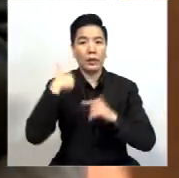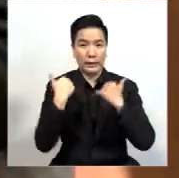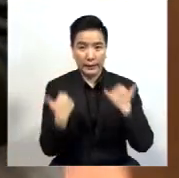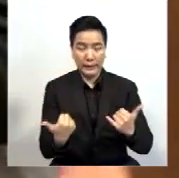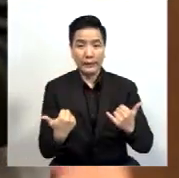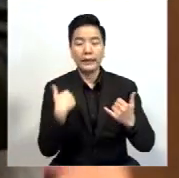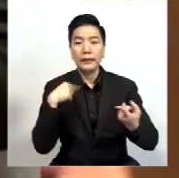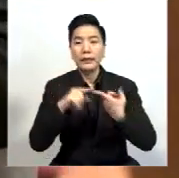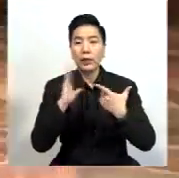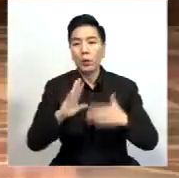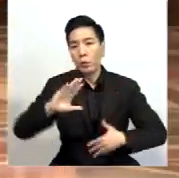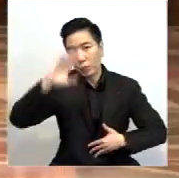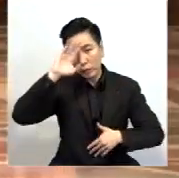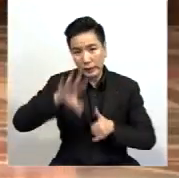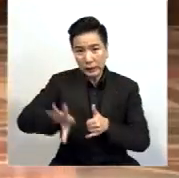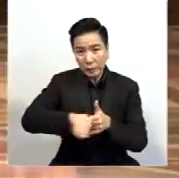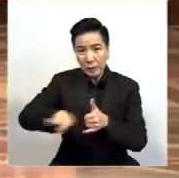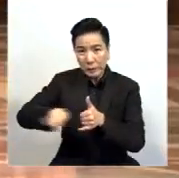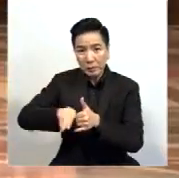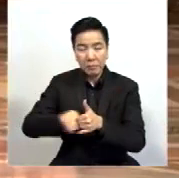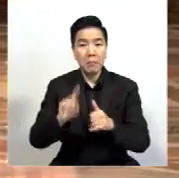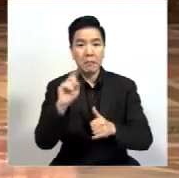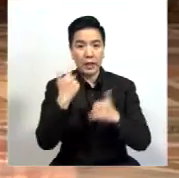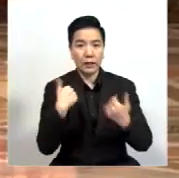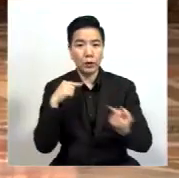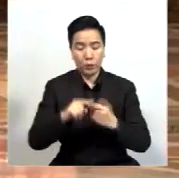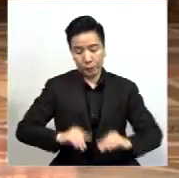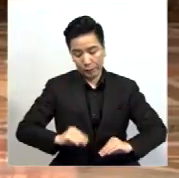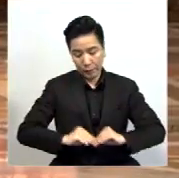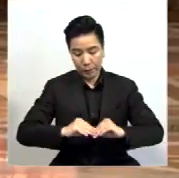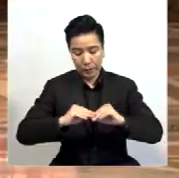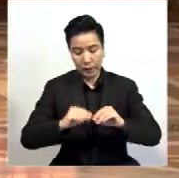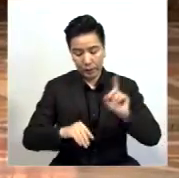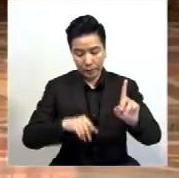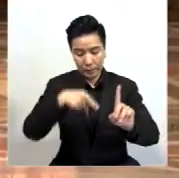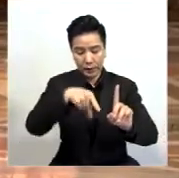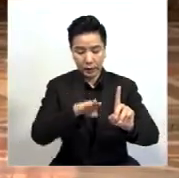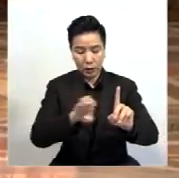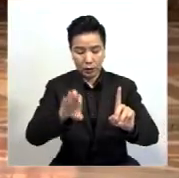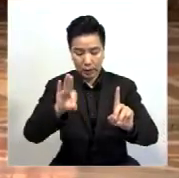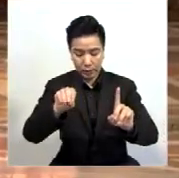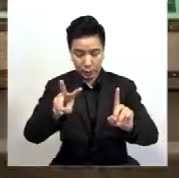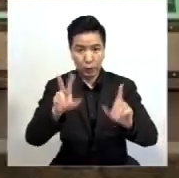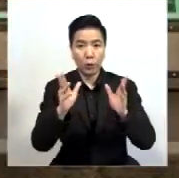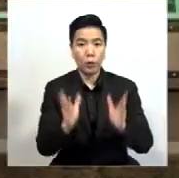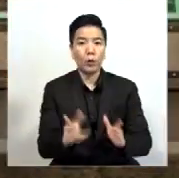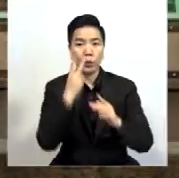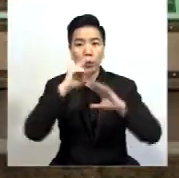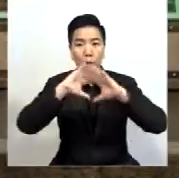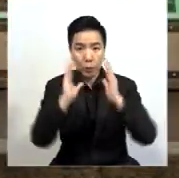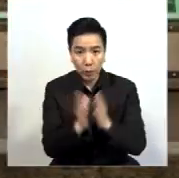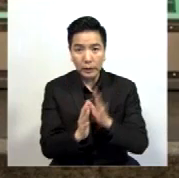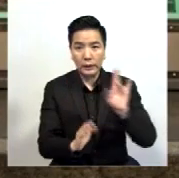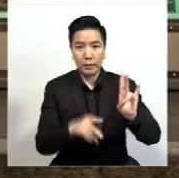กขณะที่ยอดผู้ป่วยรายใหม่ก็เพิ่มขึ้นเพิ่มจำนวนมากถึง 1,492 คนรวม